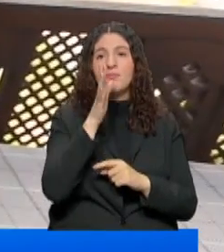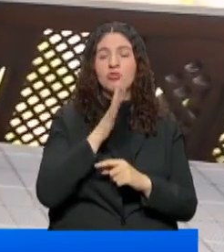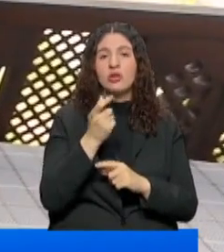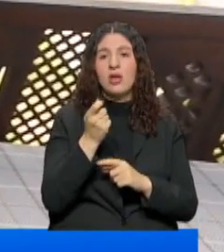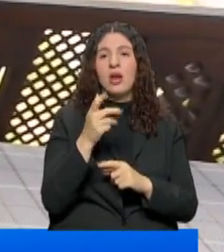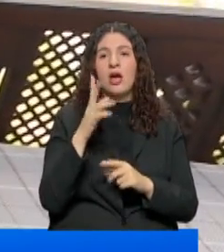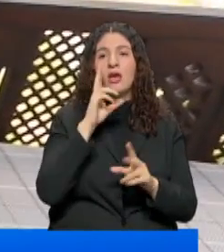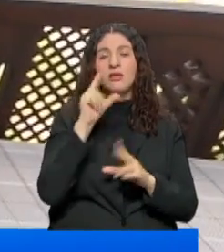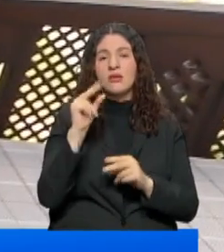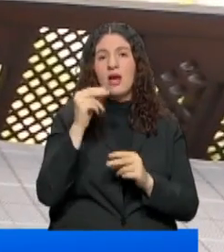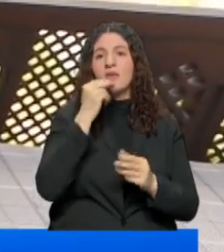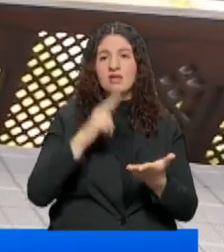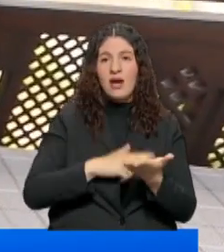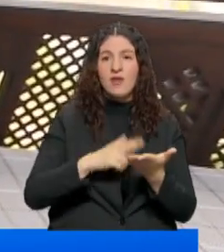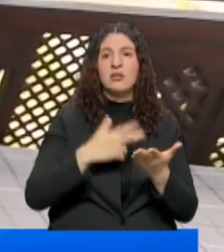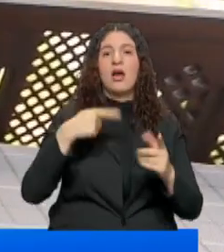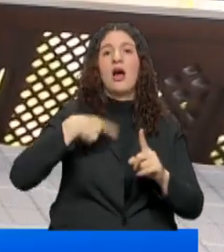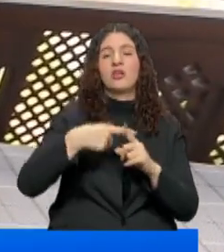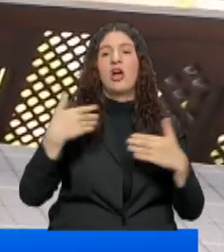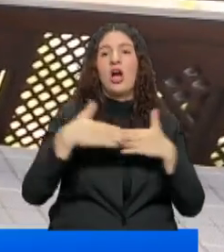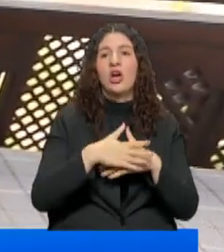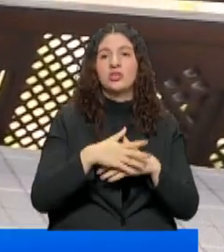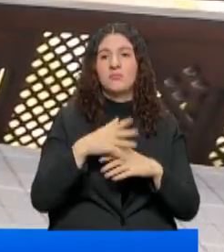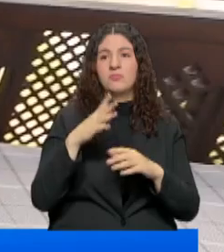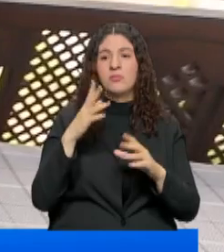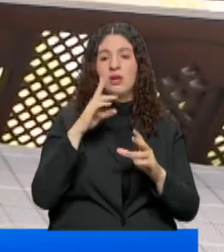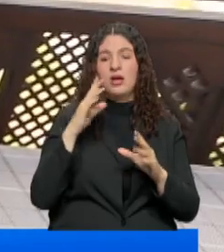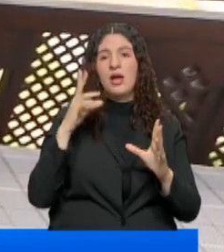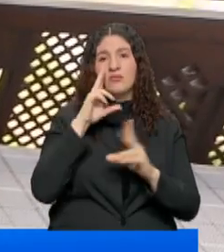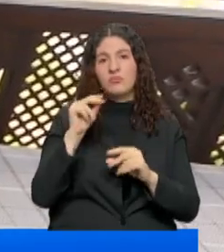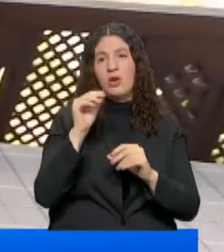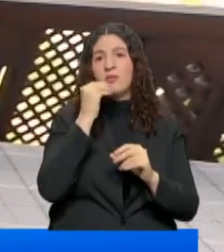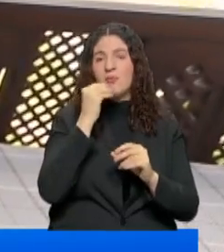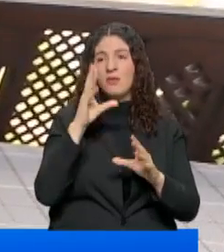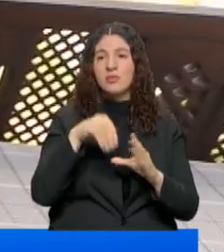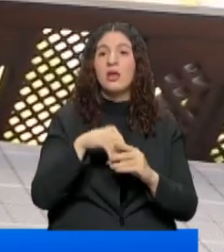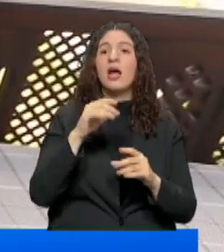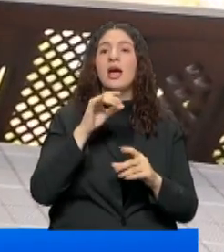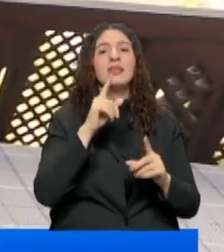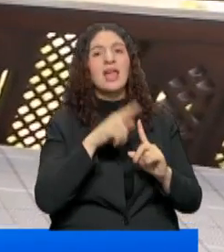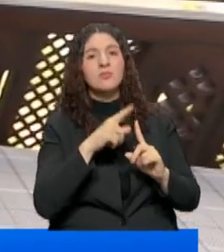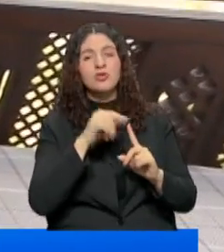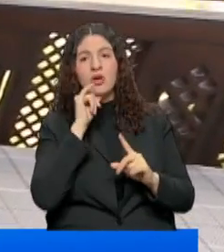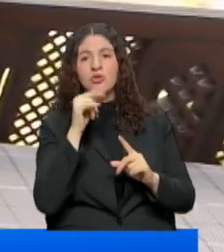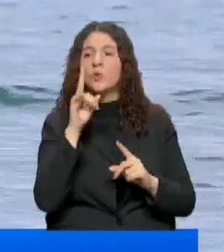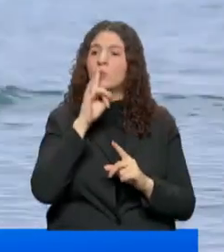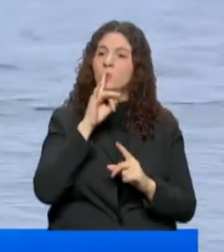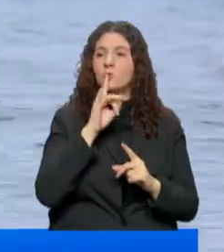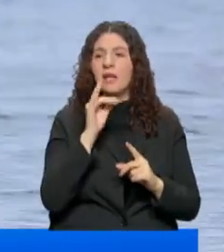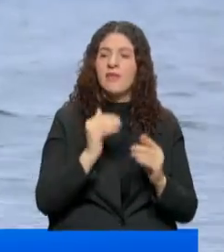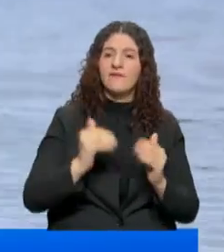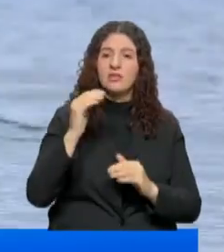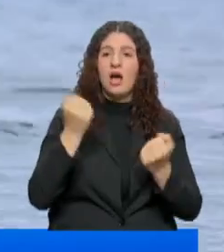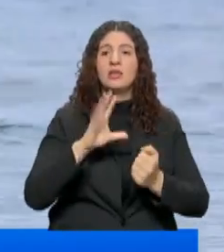lira civarında yatak, kahvaltı artı akşam yemeği dahil haliyle. Temmuz, Ağustos. Ağustos'ta da işte 100-150 lira daha fazla.